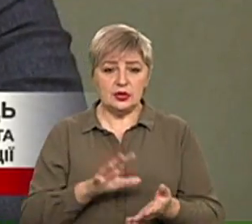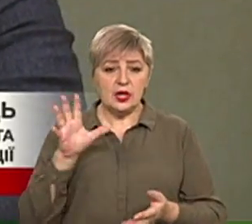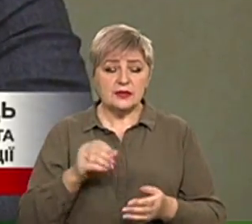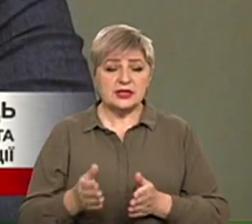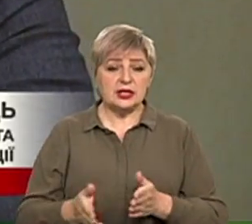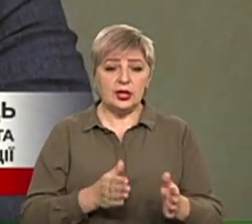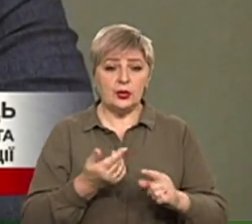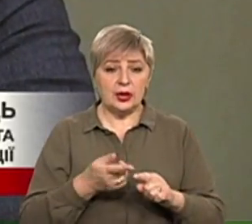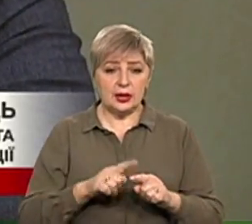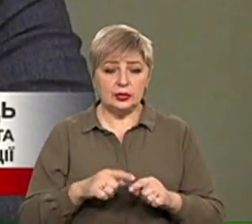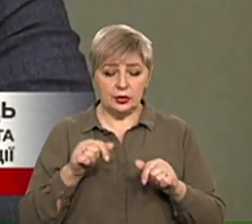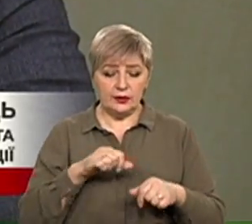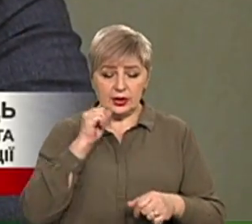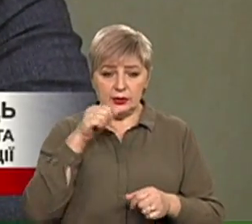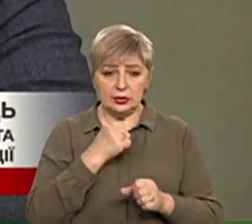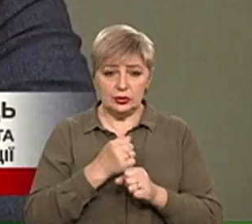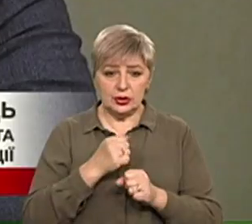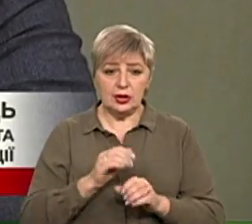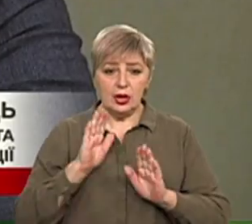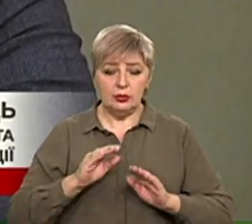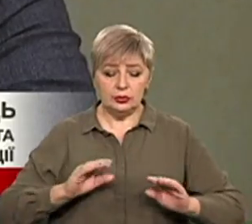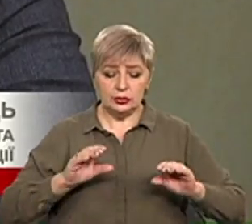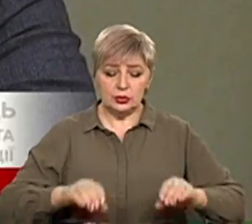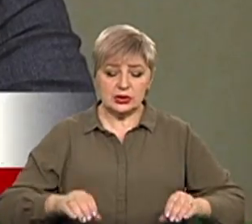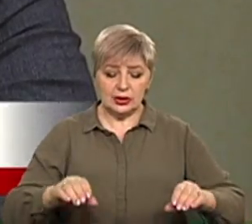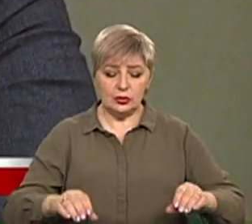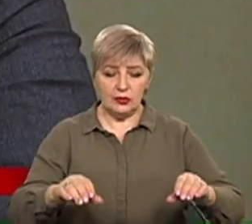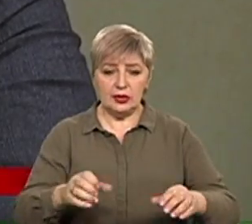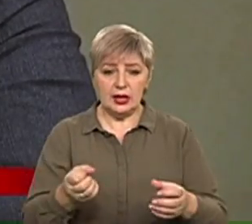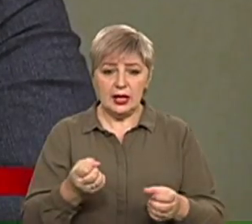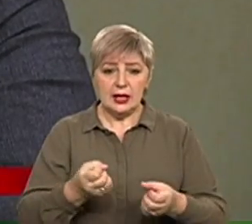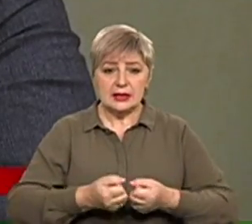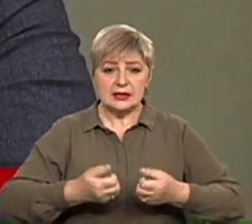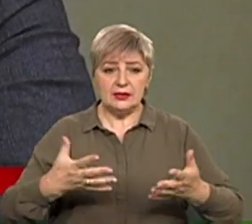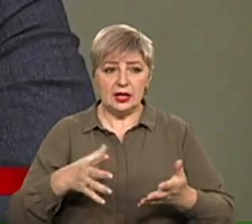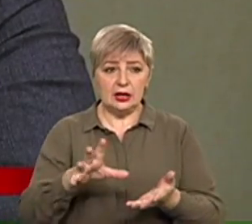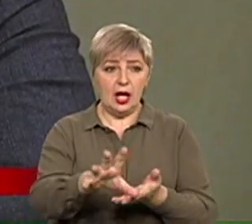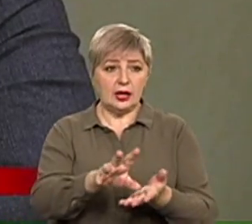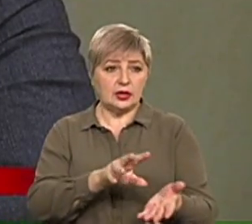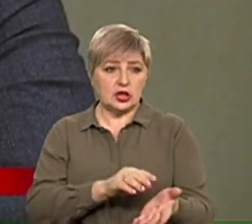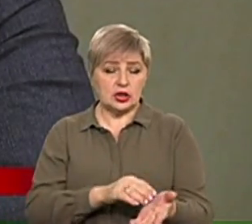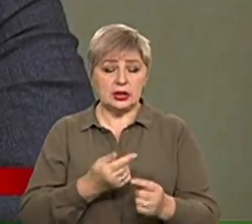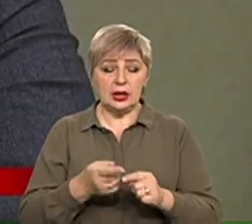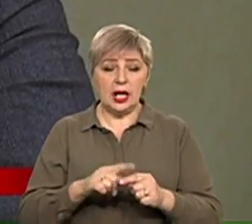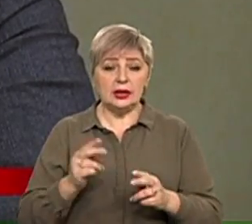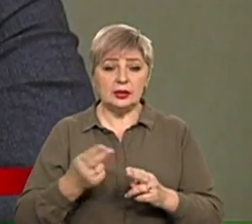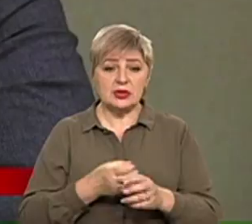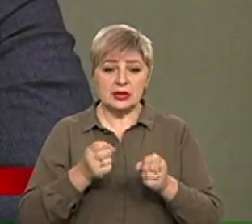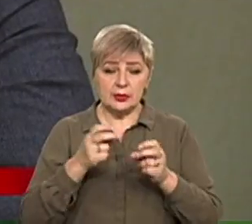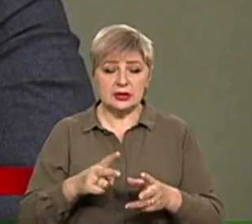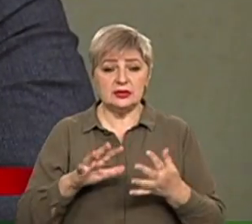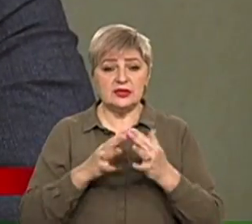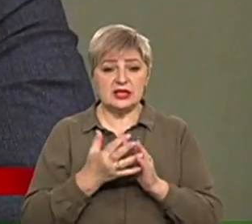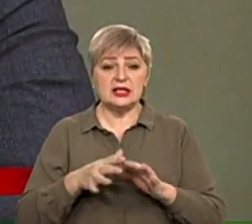робимо, будуть встановлені світоотражателі. Це безпечність. Безпечність сільської місцевості.